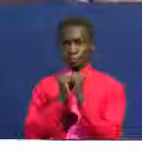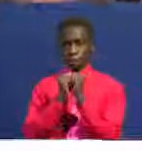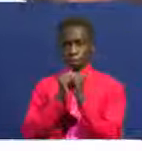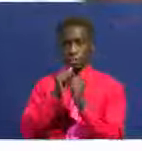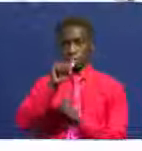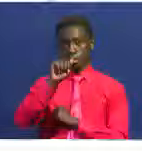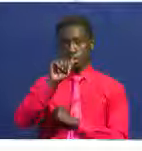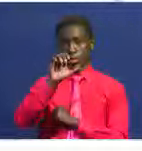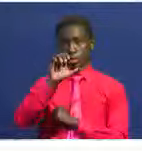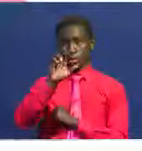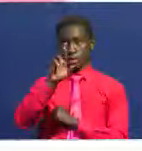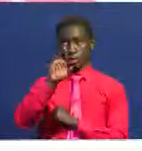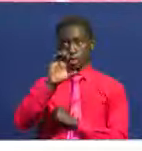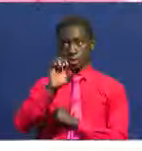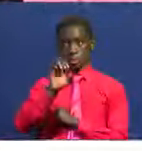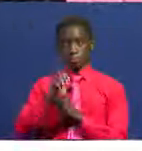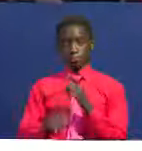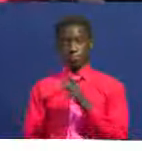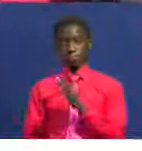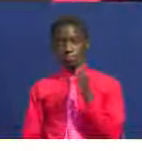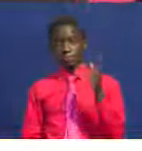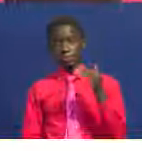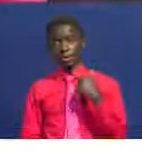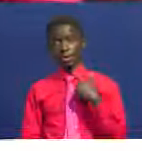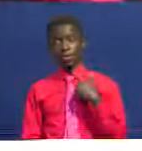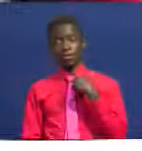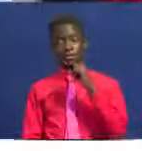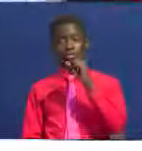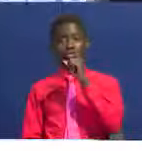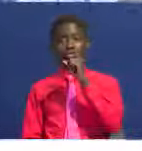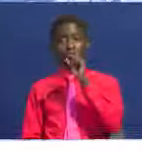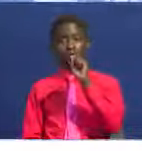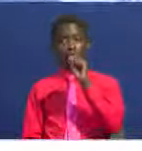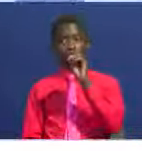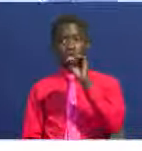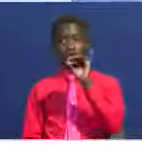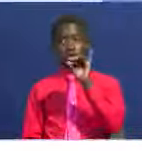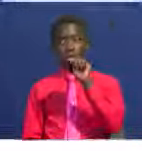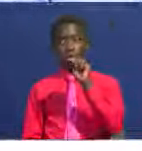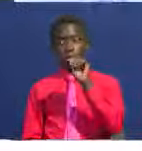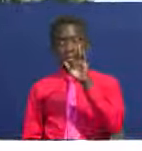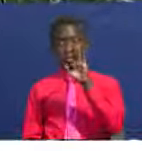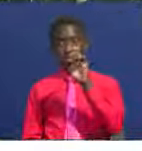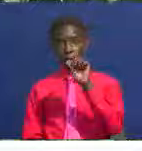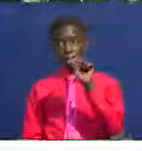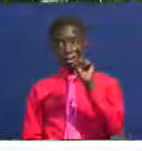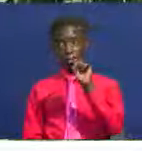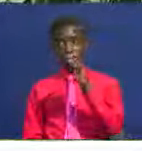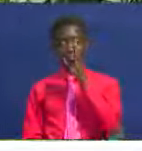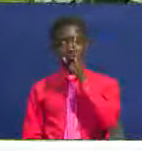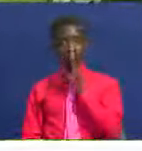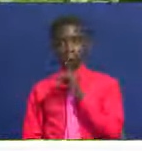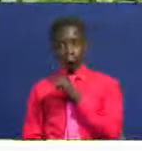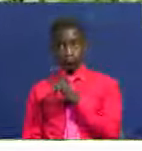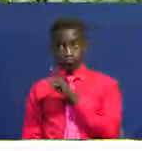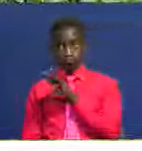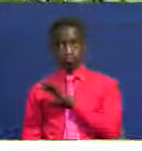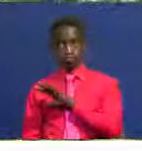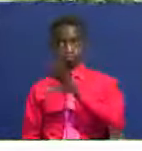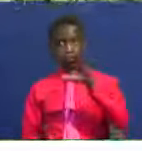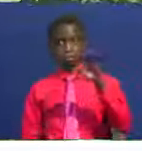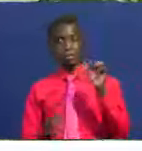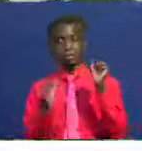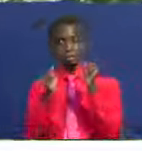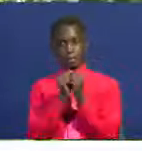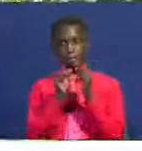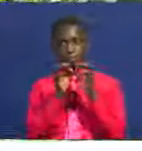na sabin niko naye around 15 acres. Hizo ndio mimea ndio napanda kama Nicholas kwa hii area ya Nyadenda,